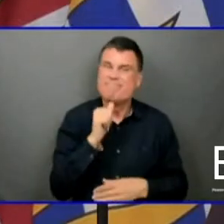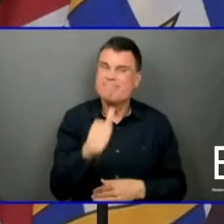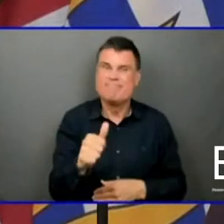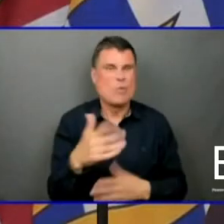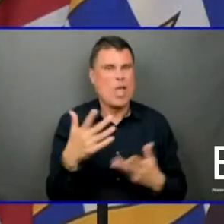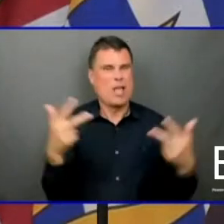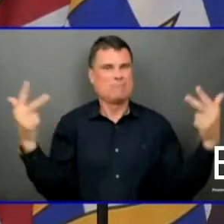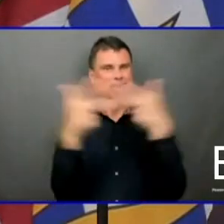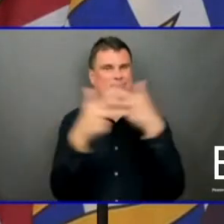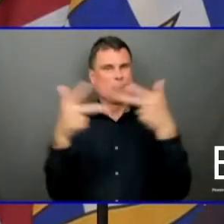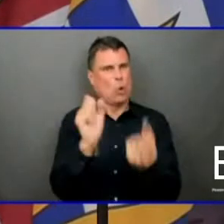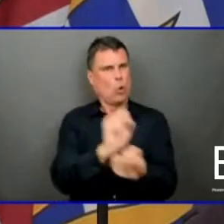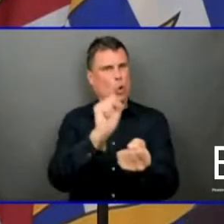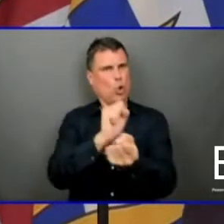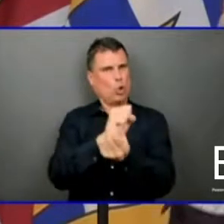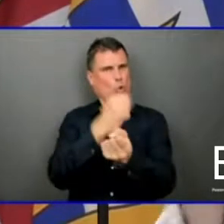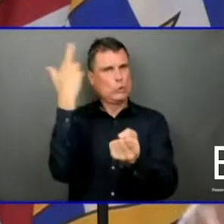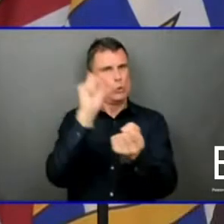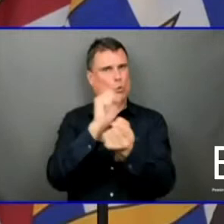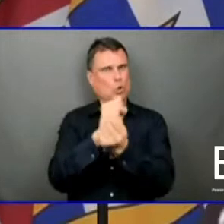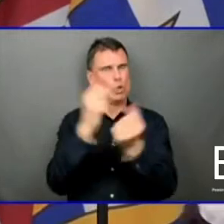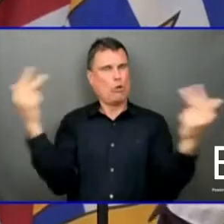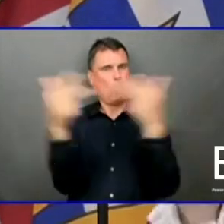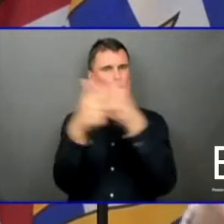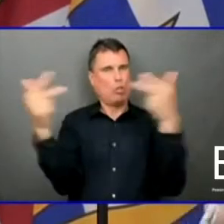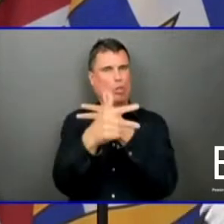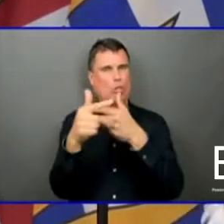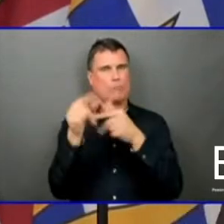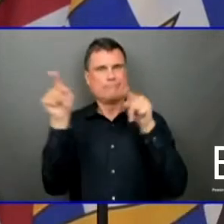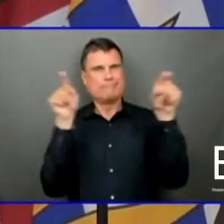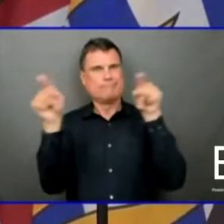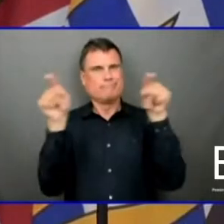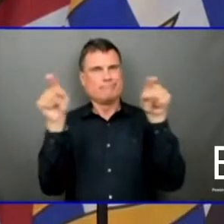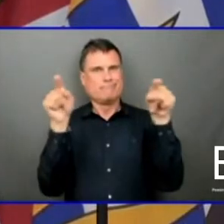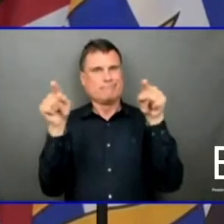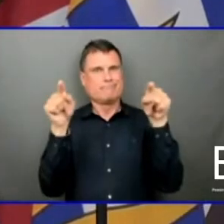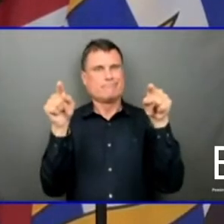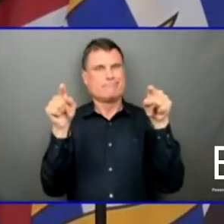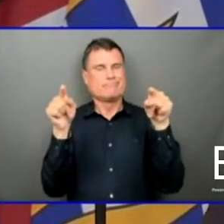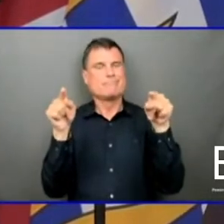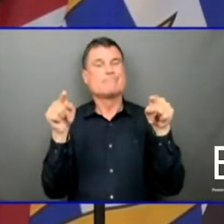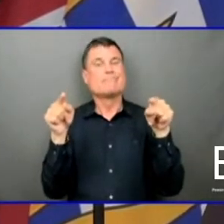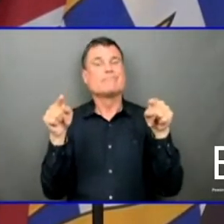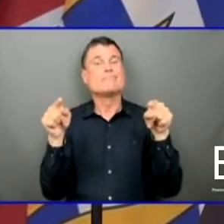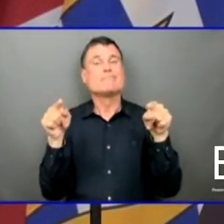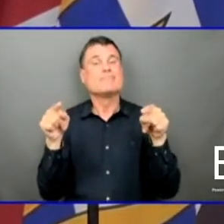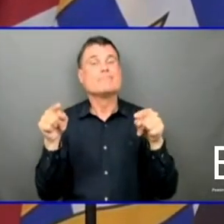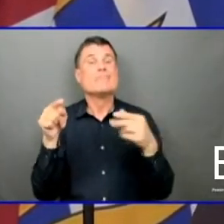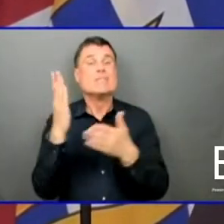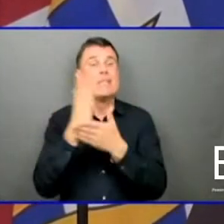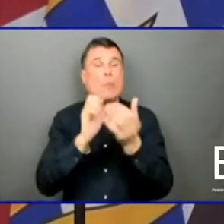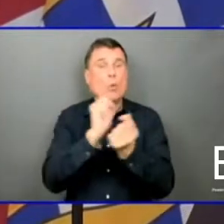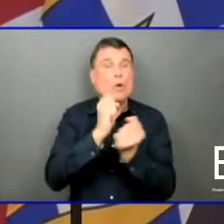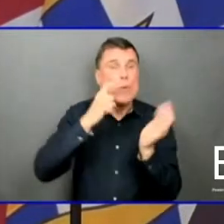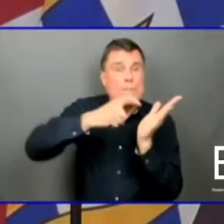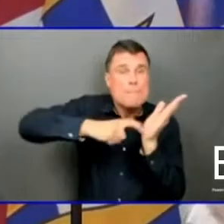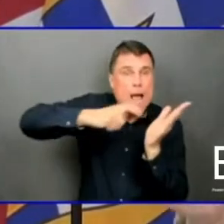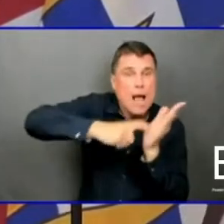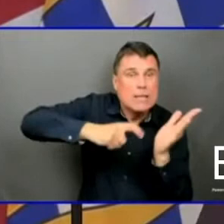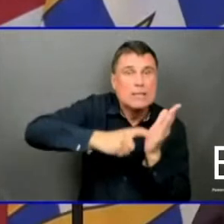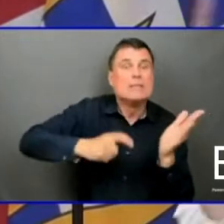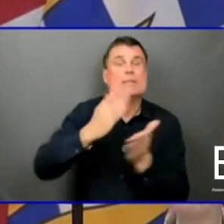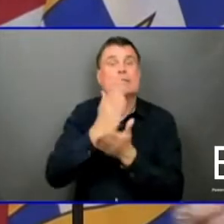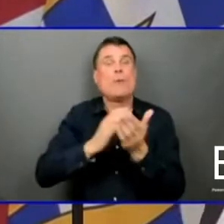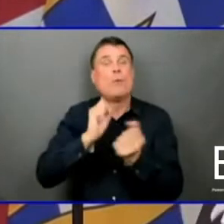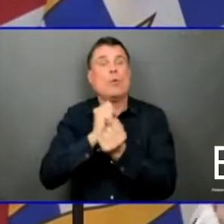很多呢不是旅游，而主要是为了工作，有些呢因为是采矿有些呢